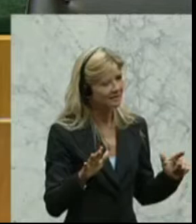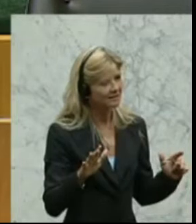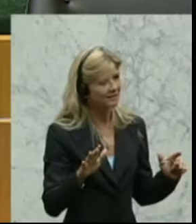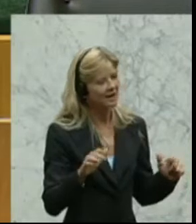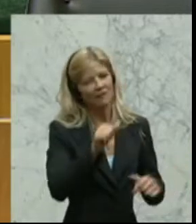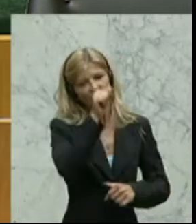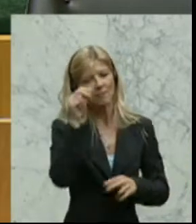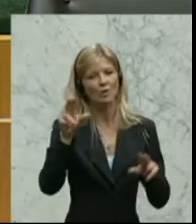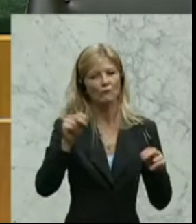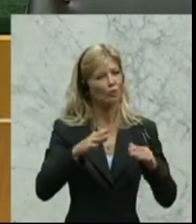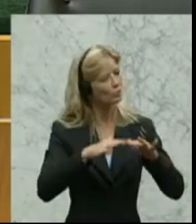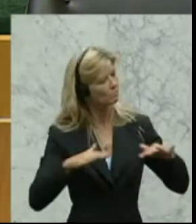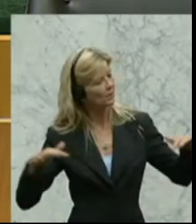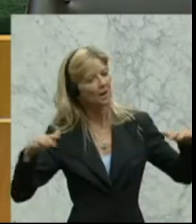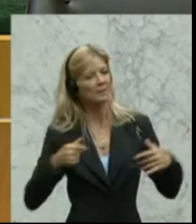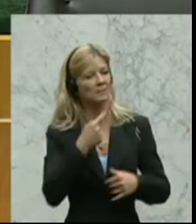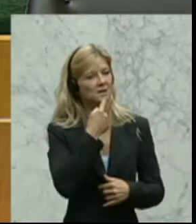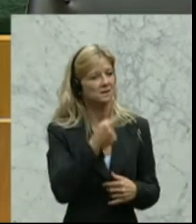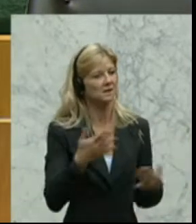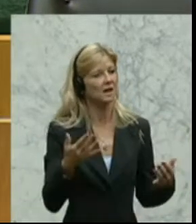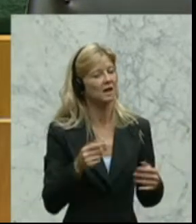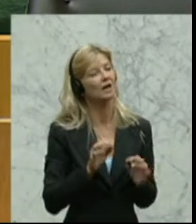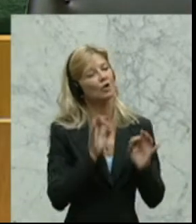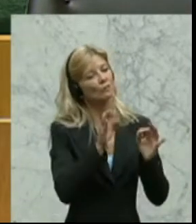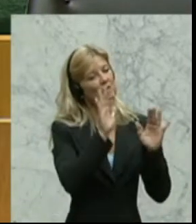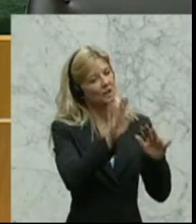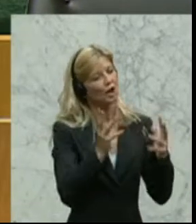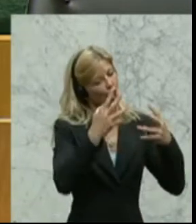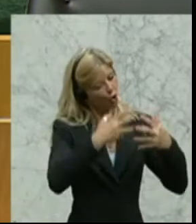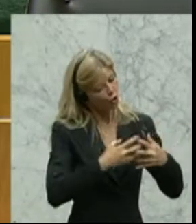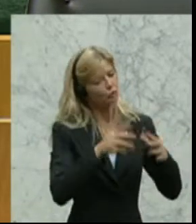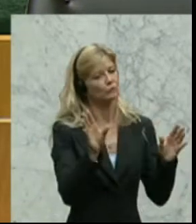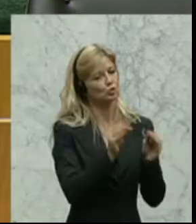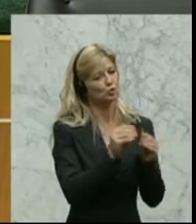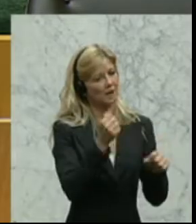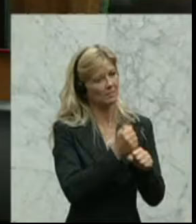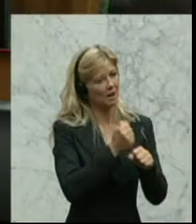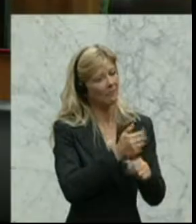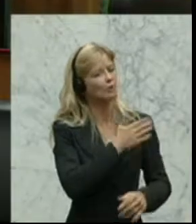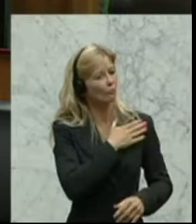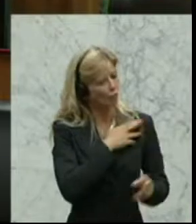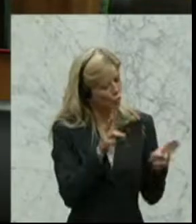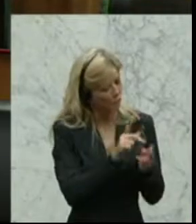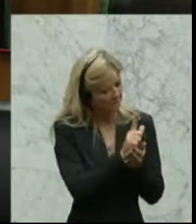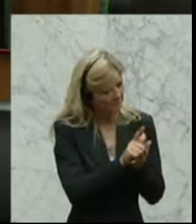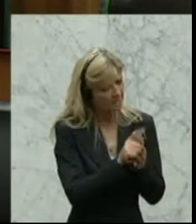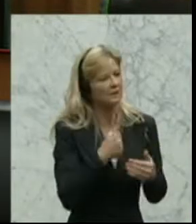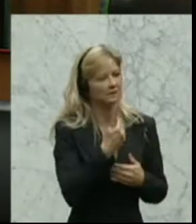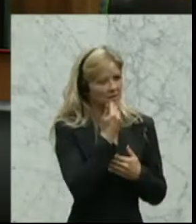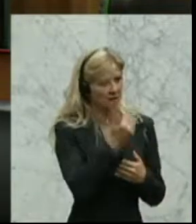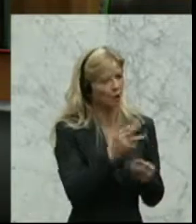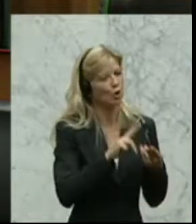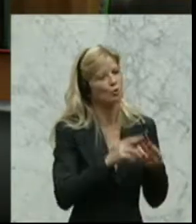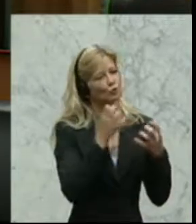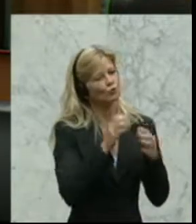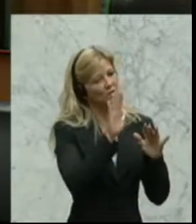hier in diesem Haus und für die konstruktive Zusammenarbeit bedanken und wünsche Ihnen in Ihrer neuen Funktion und Aufgabe alles